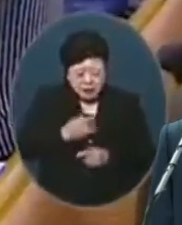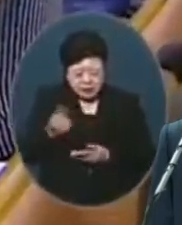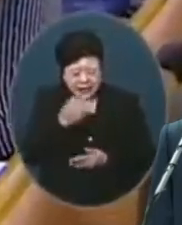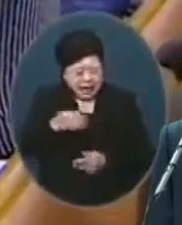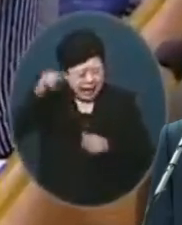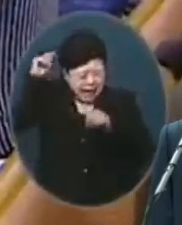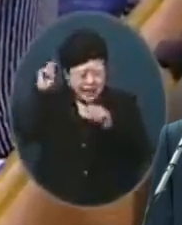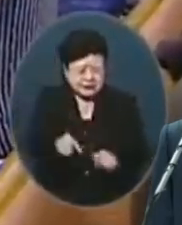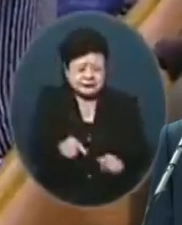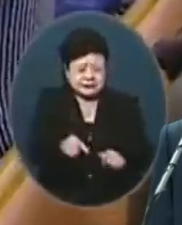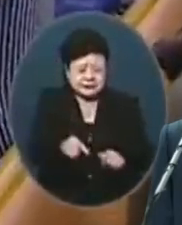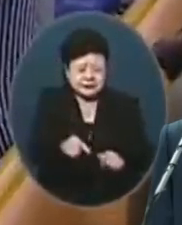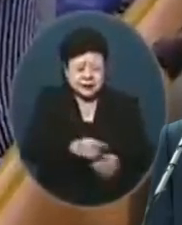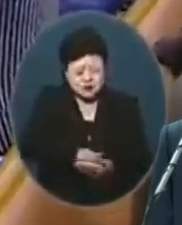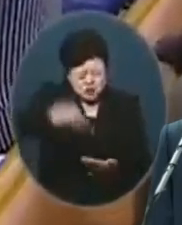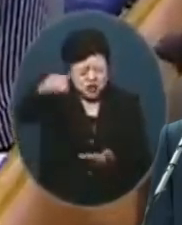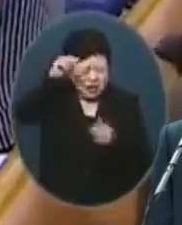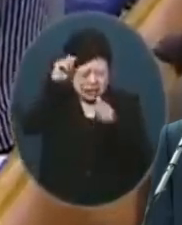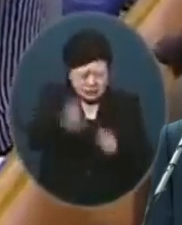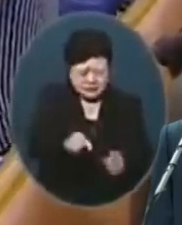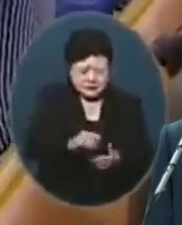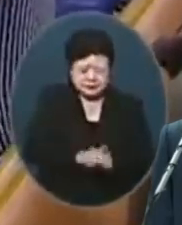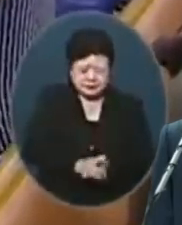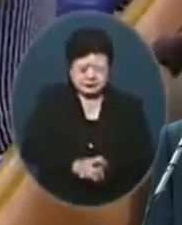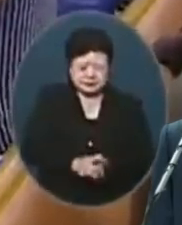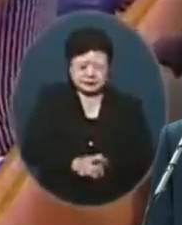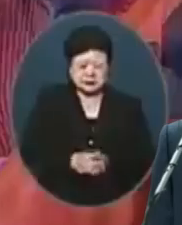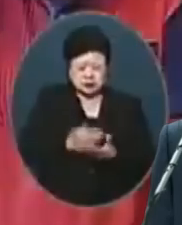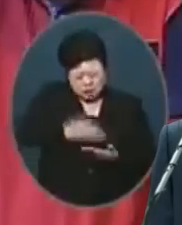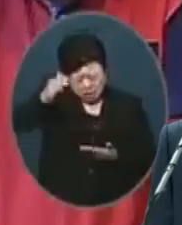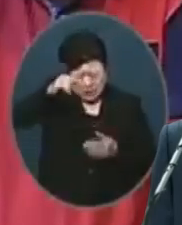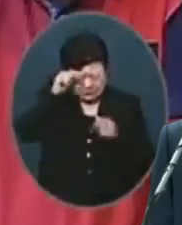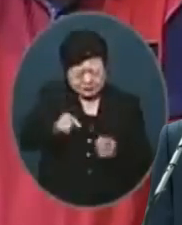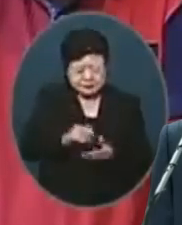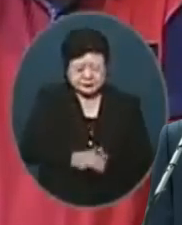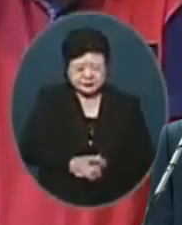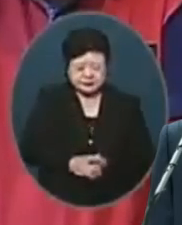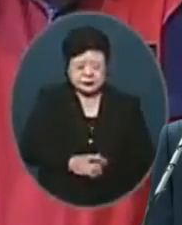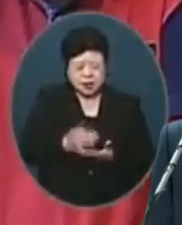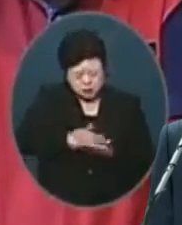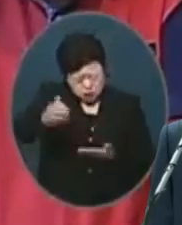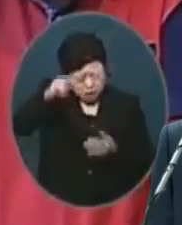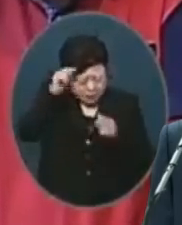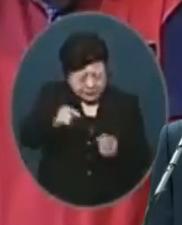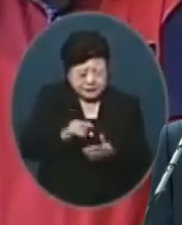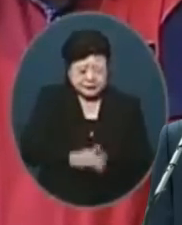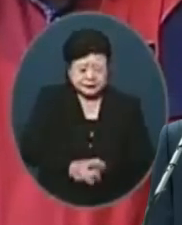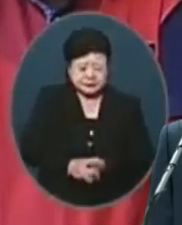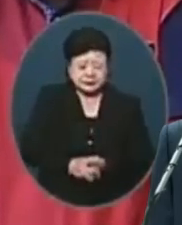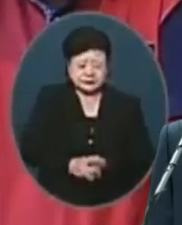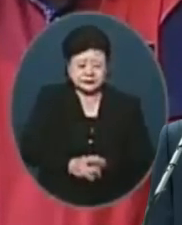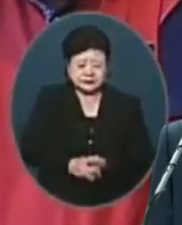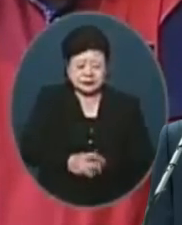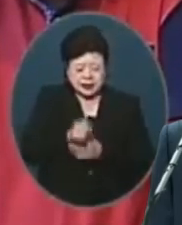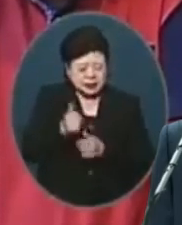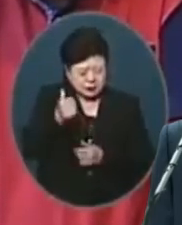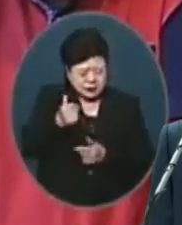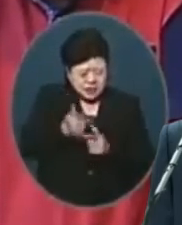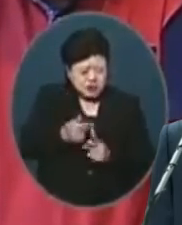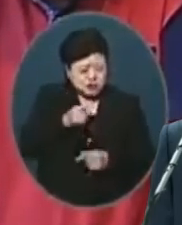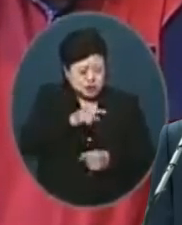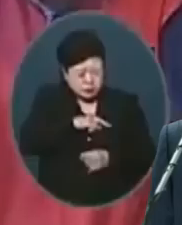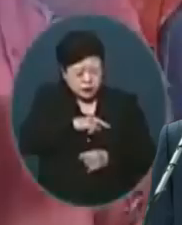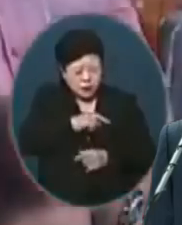떠나가라. 물러가라. 물러가라. 물러가라. 하나님 아버지 예수